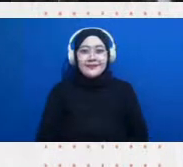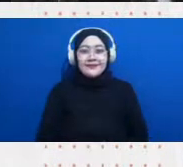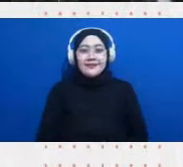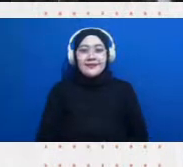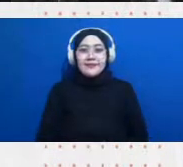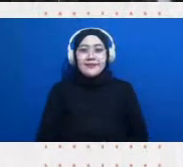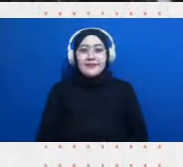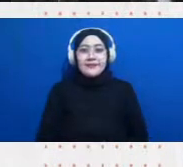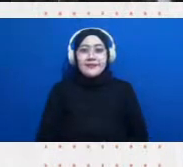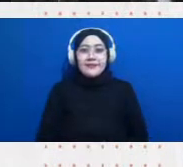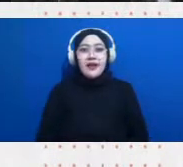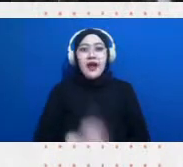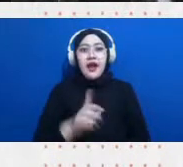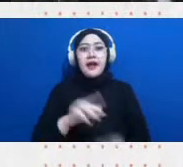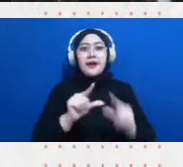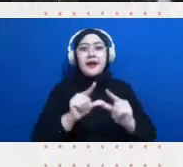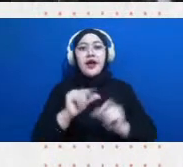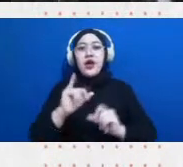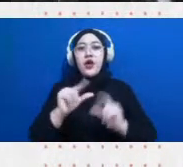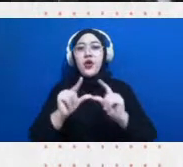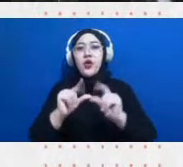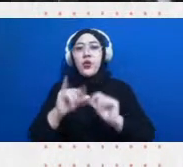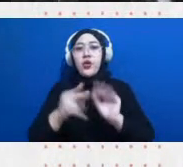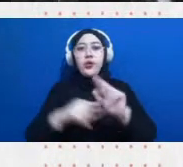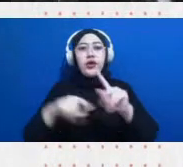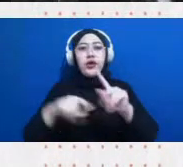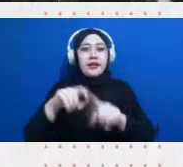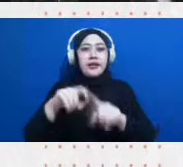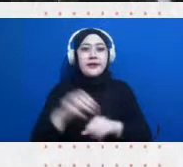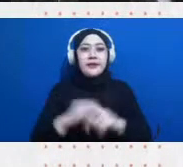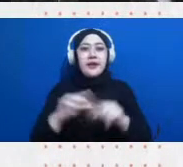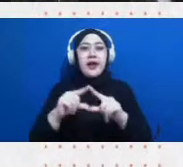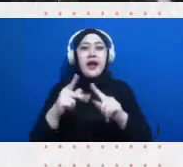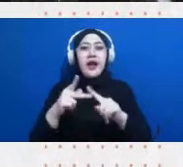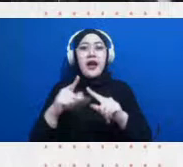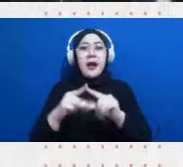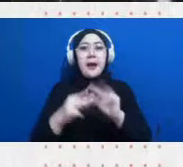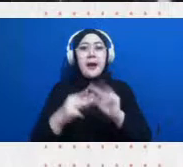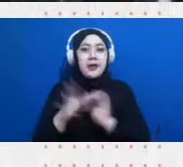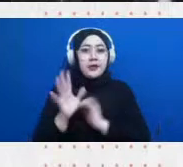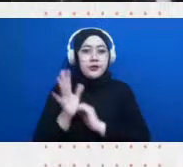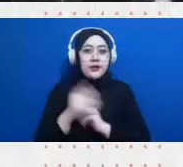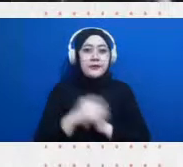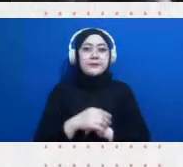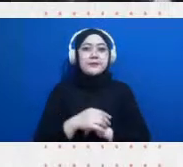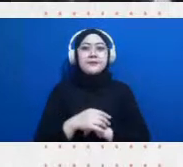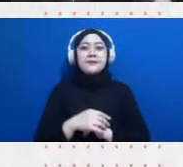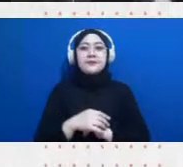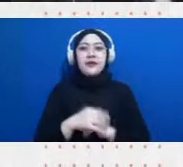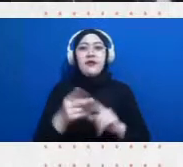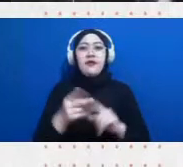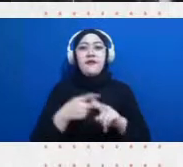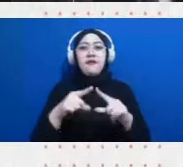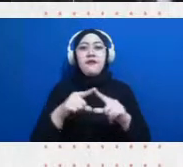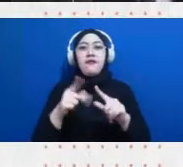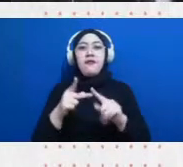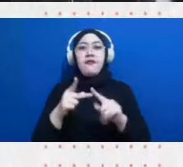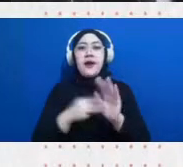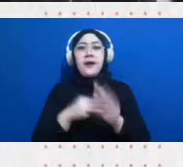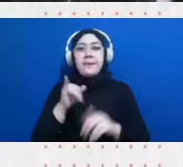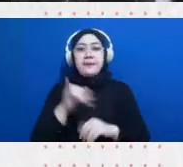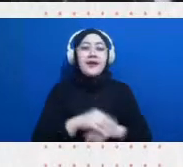Ada Mimin Kartika, oke. Ahmad Ihsan sudah masuk di layar saya, sudah terlihat. Fahmi Nur, Andi